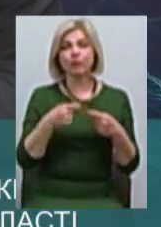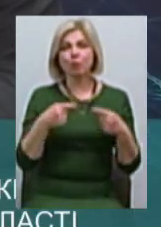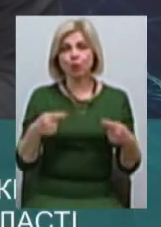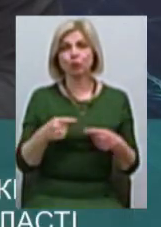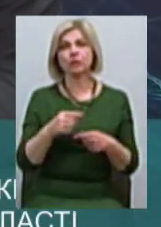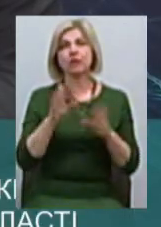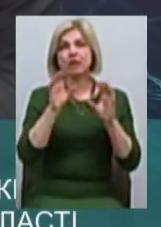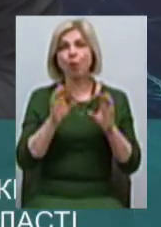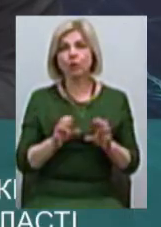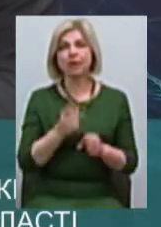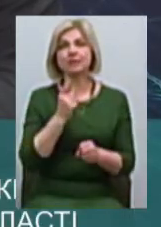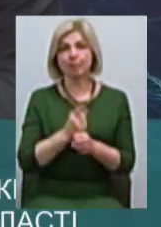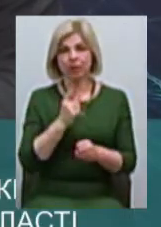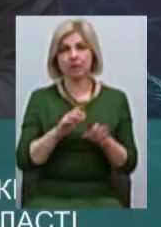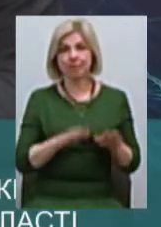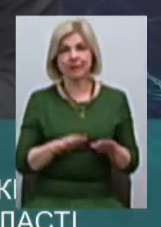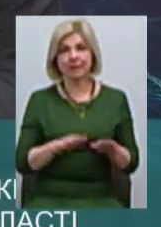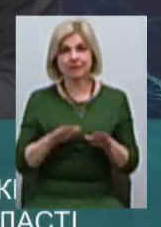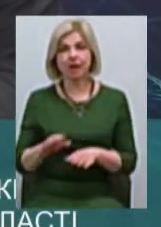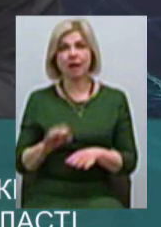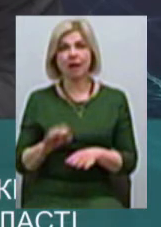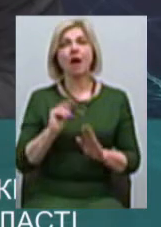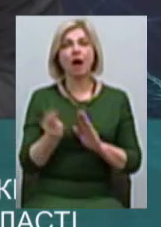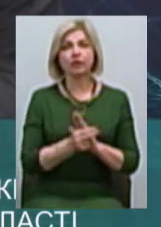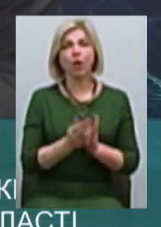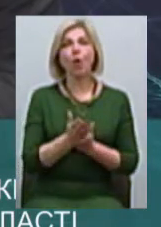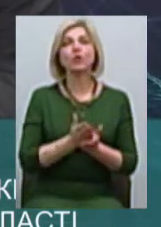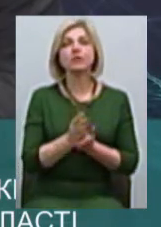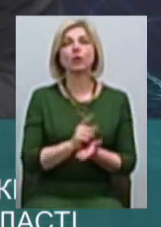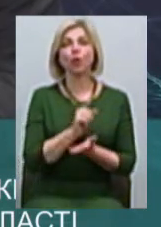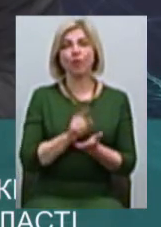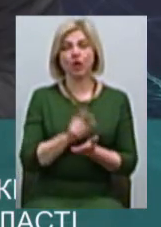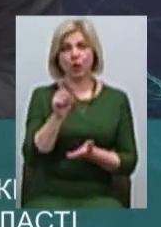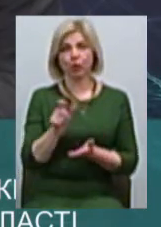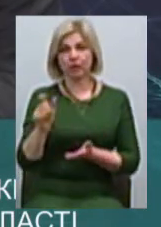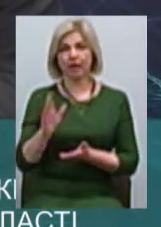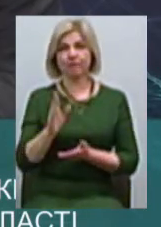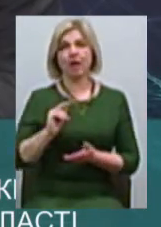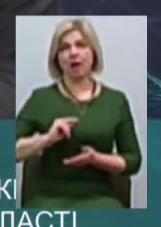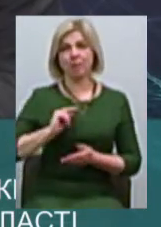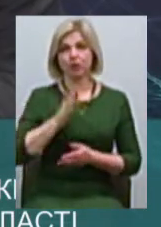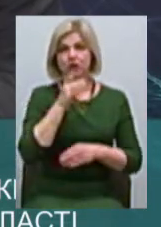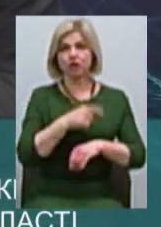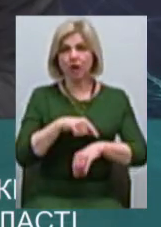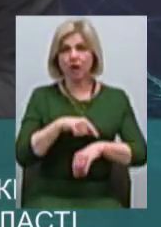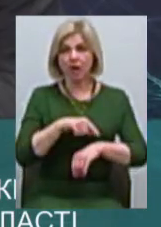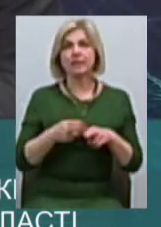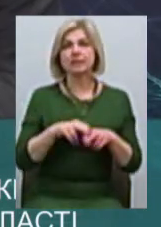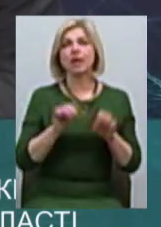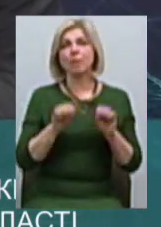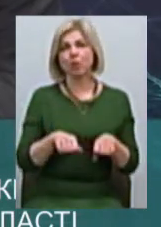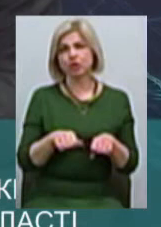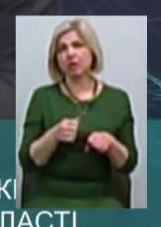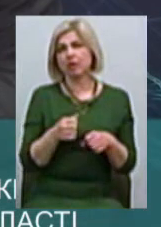заборонених місцях, агітація посадових осіб в робочий час. Це можна назвати